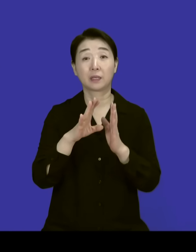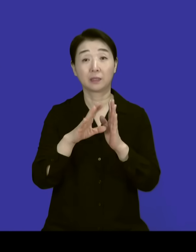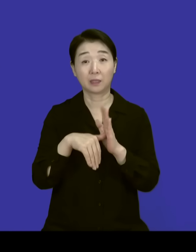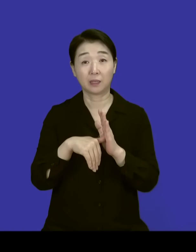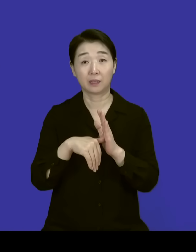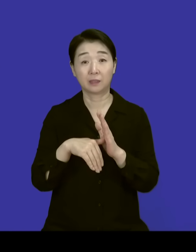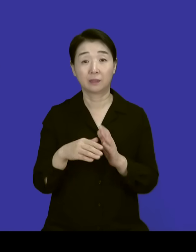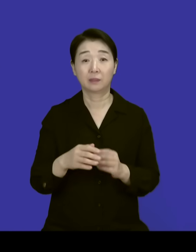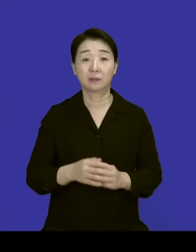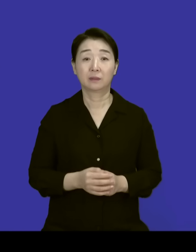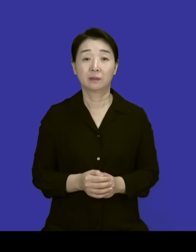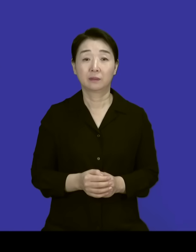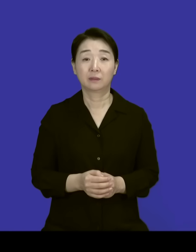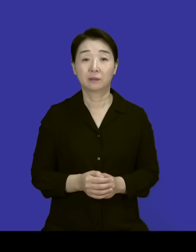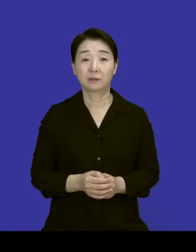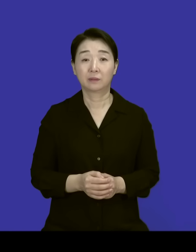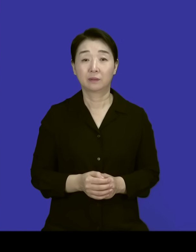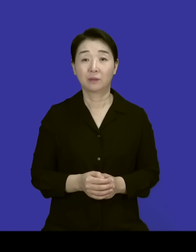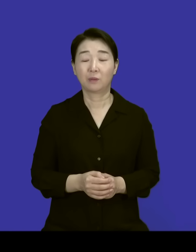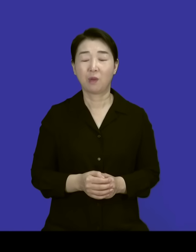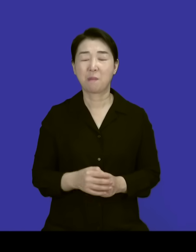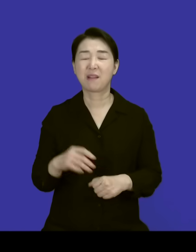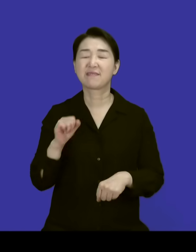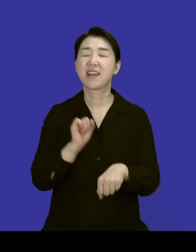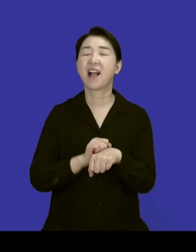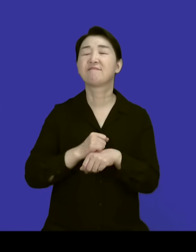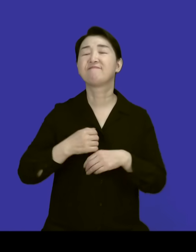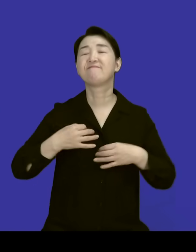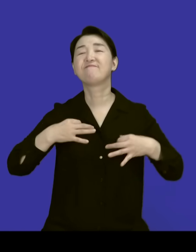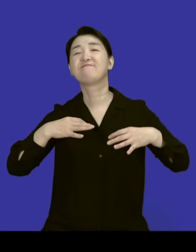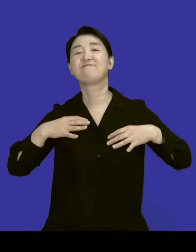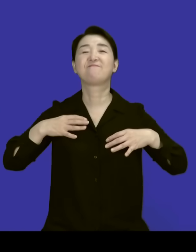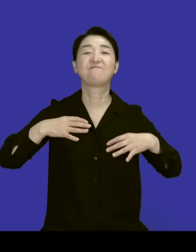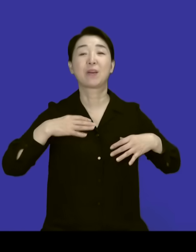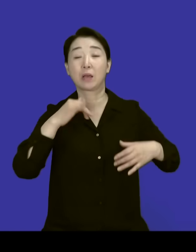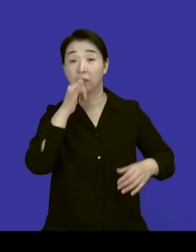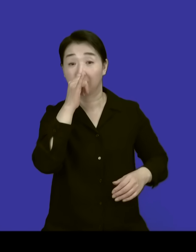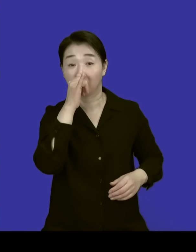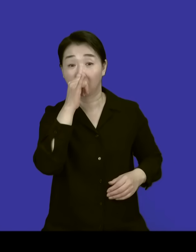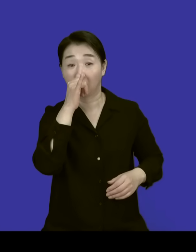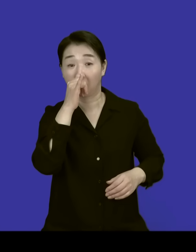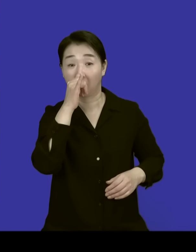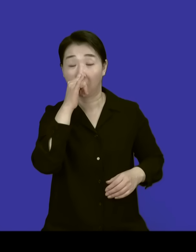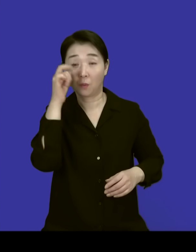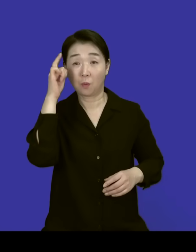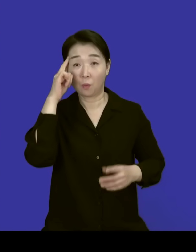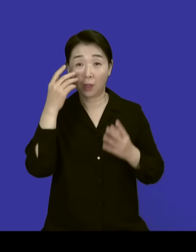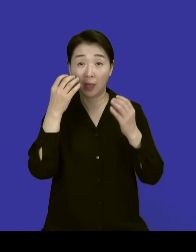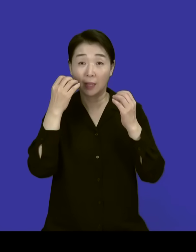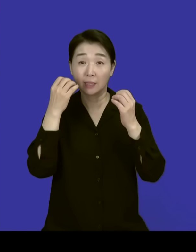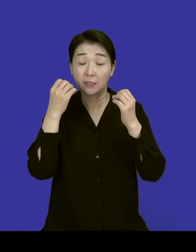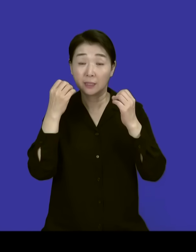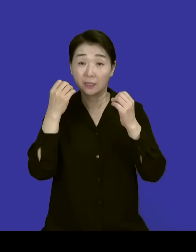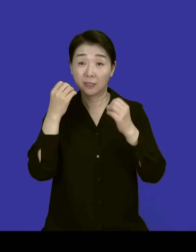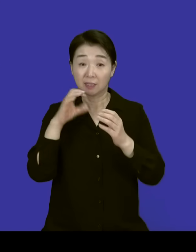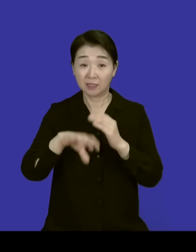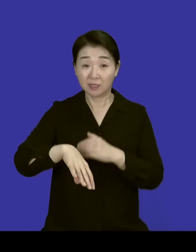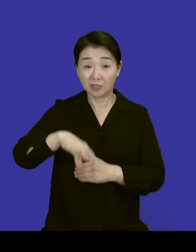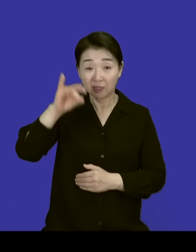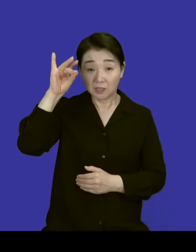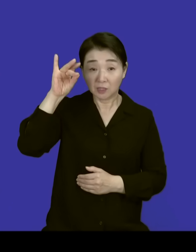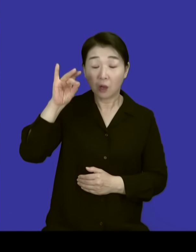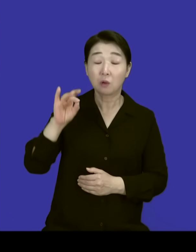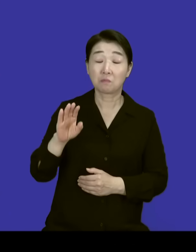이제 막 가고 자만도 있고 네네네. 막 거만하고 그래. 14년도에 건물을 이제 신사옥을 그러니까 처음에 그때 처음